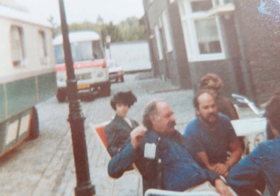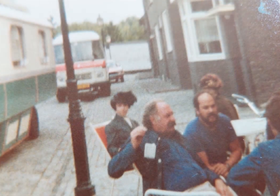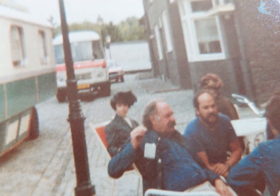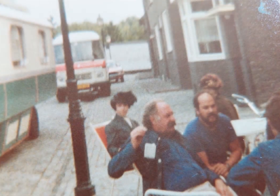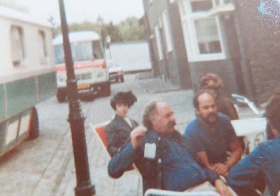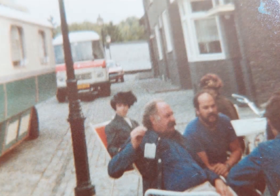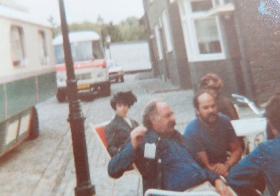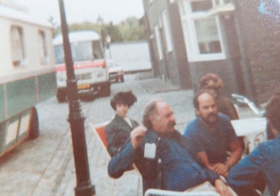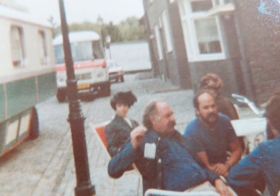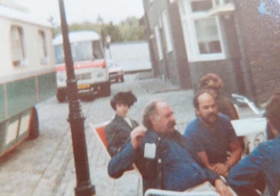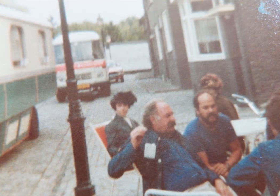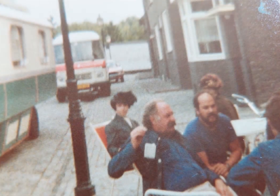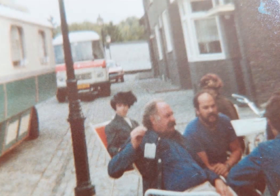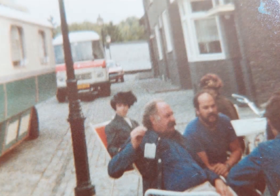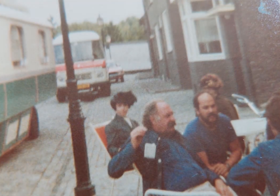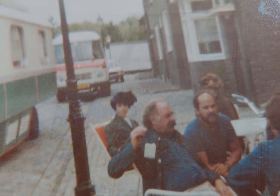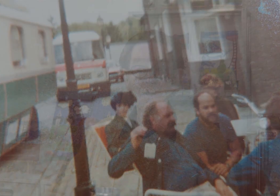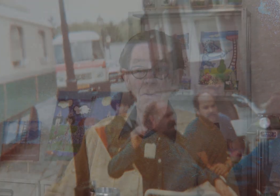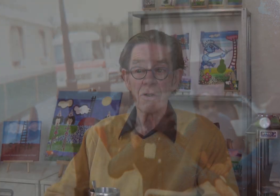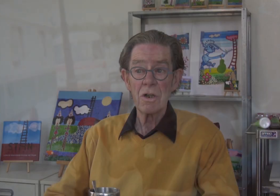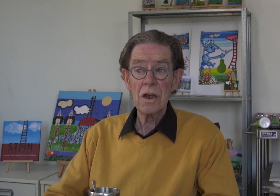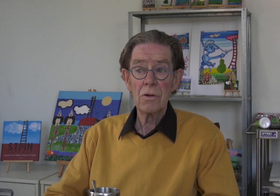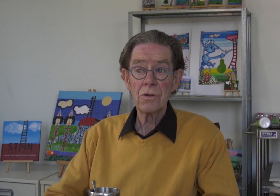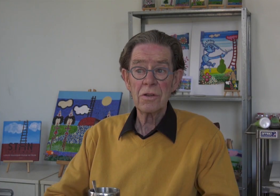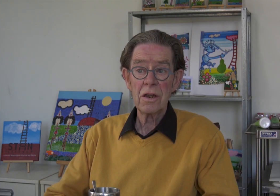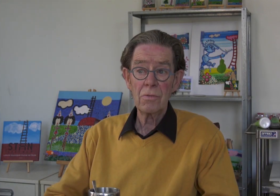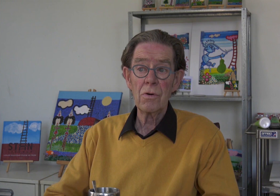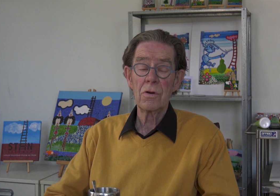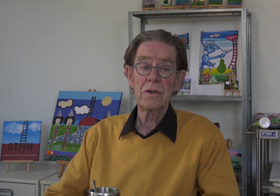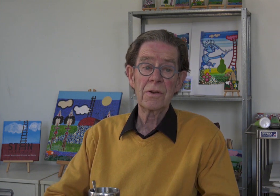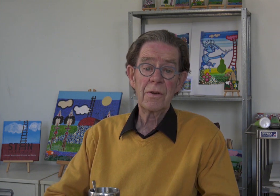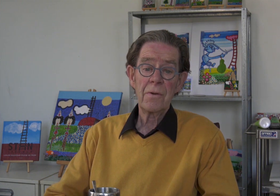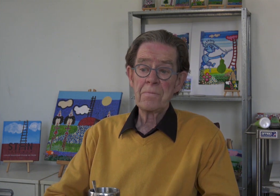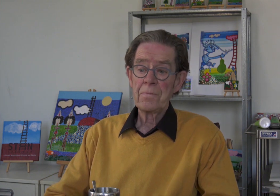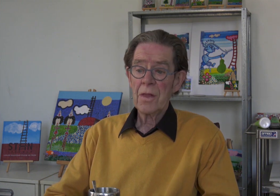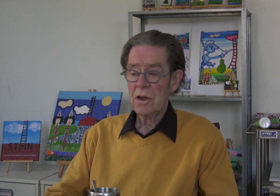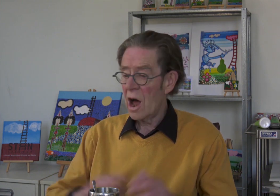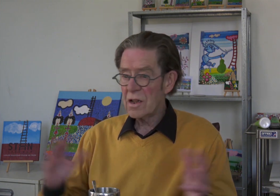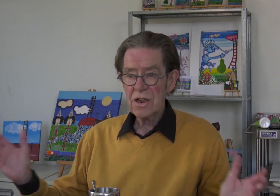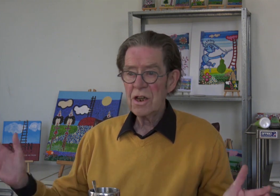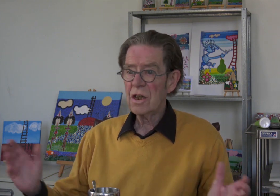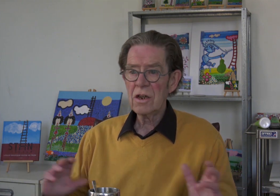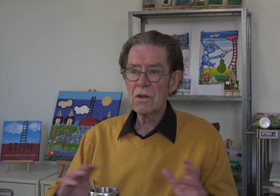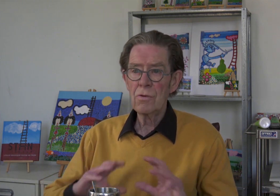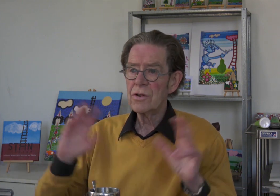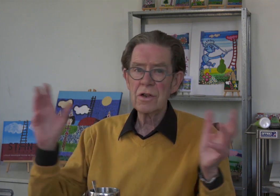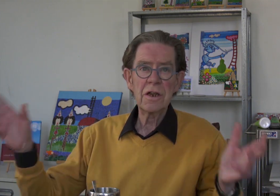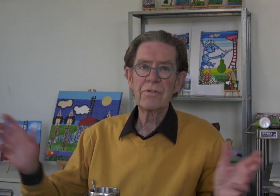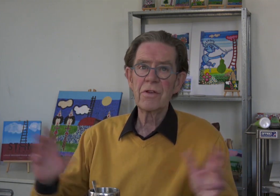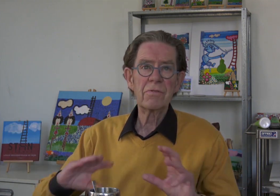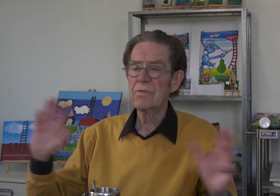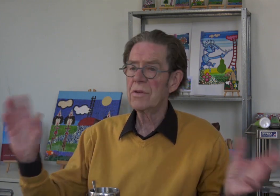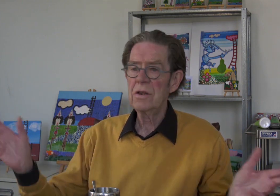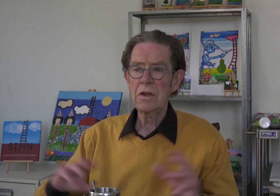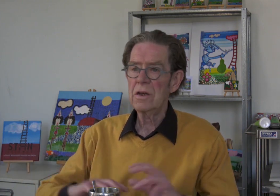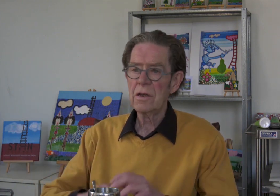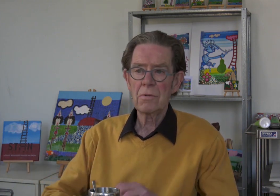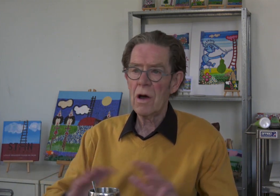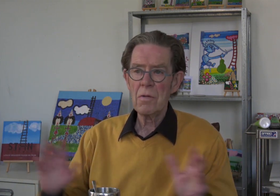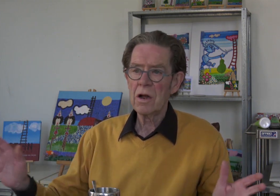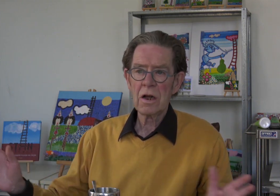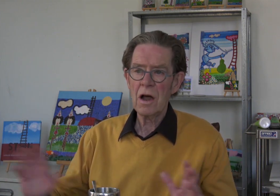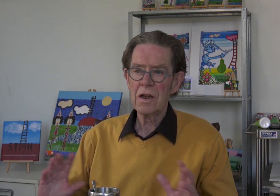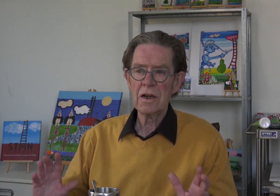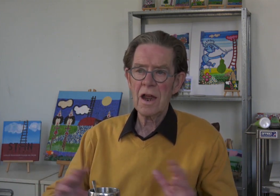waren heel kentaar van Willy van Hemel ook, want dat waren echte, origineel, authentieke wagens. Kans ingericht, daar hoefden ze niks van in te